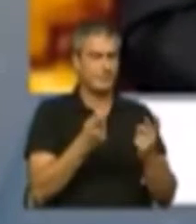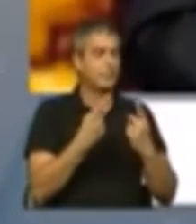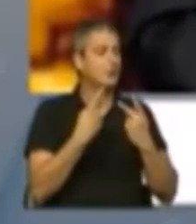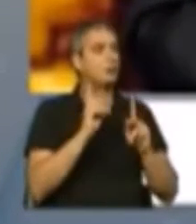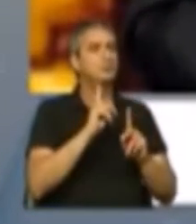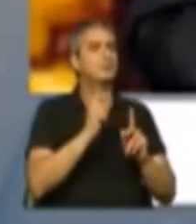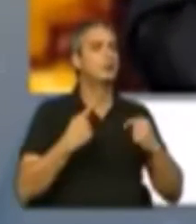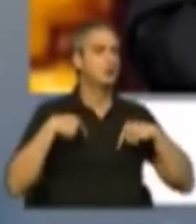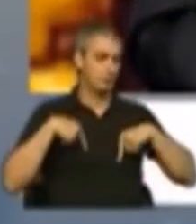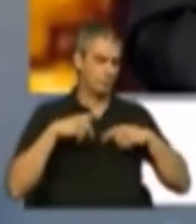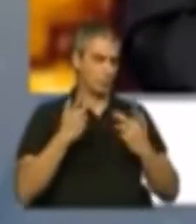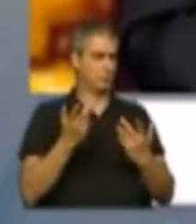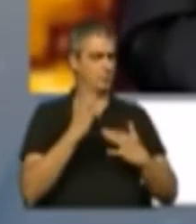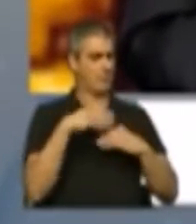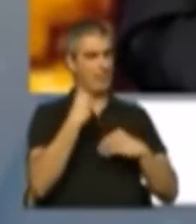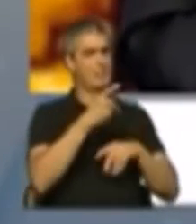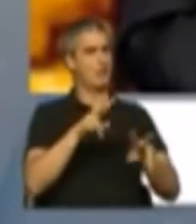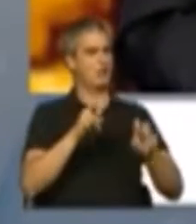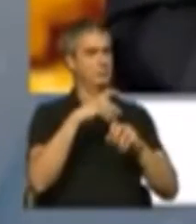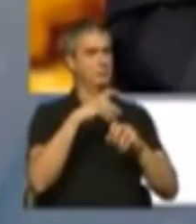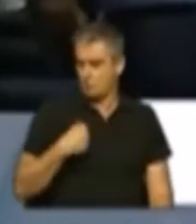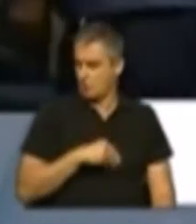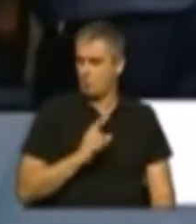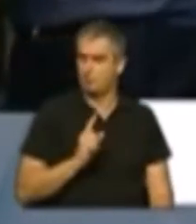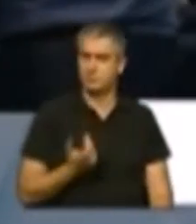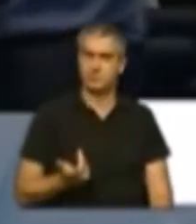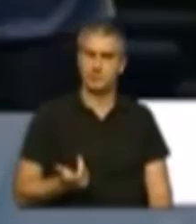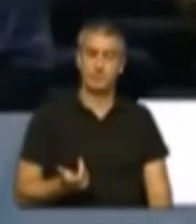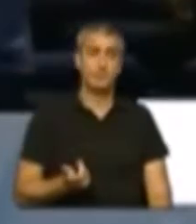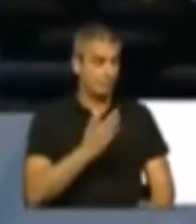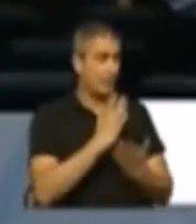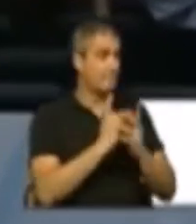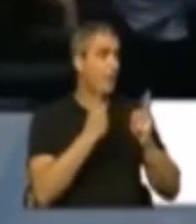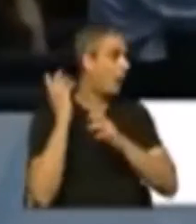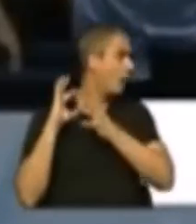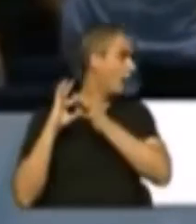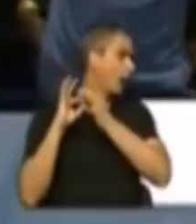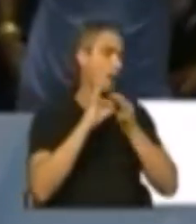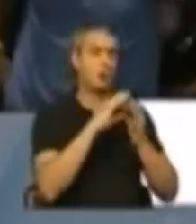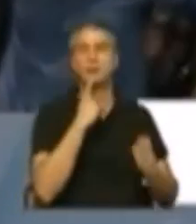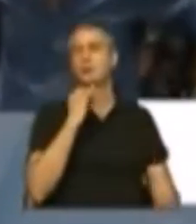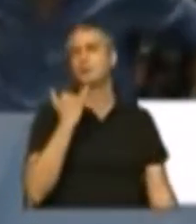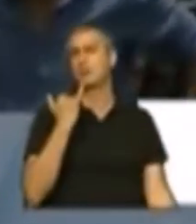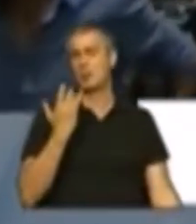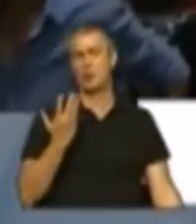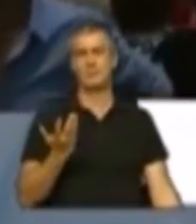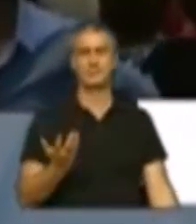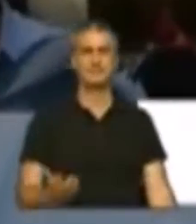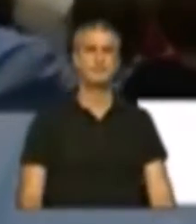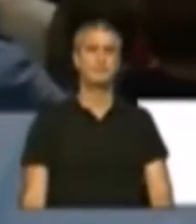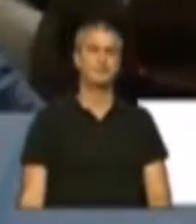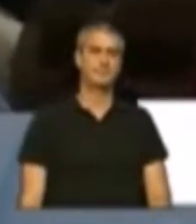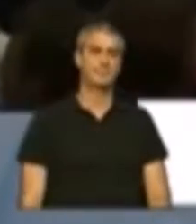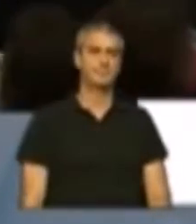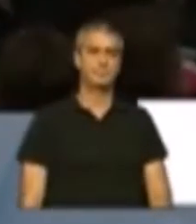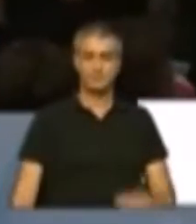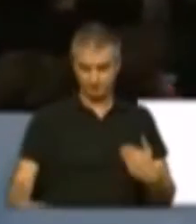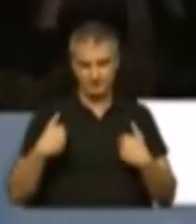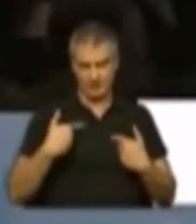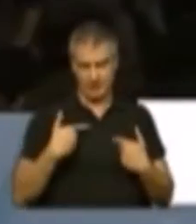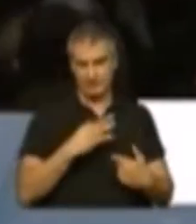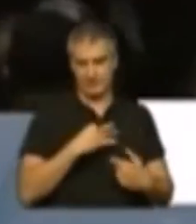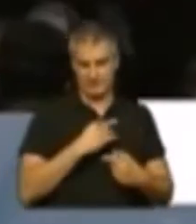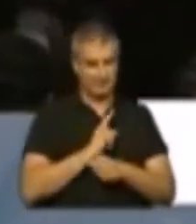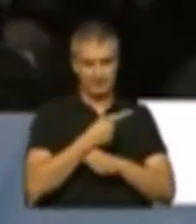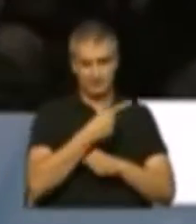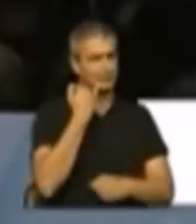הוא, באמת לבנות מנהיגות במפלגה הזו, זה קרה באופן סדרתי. כן, אבל אין ספק שאני ספגתי את זה